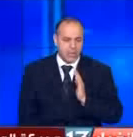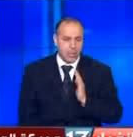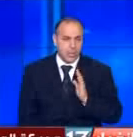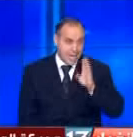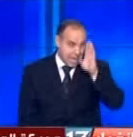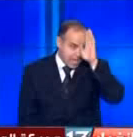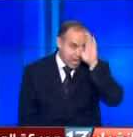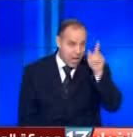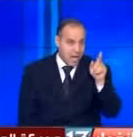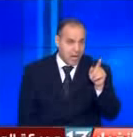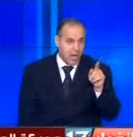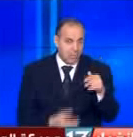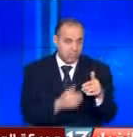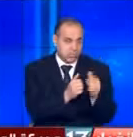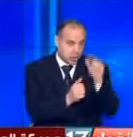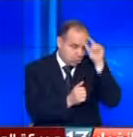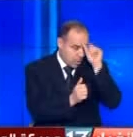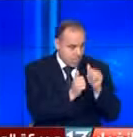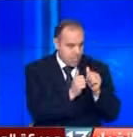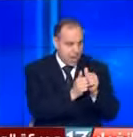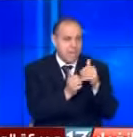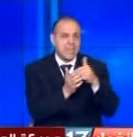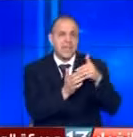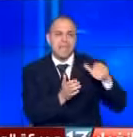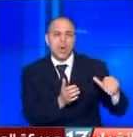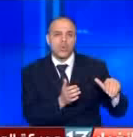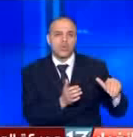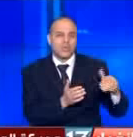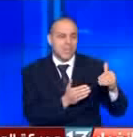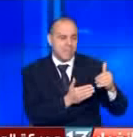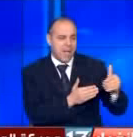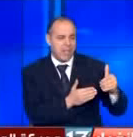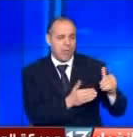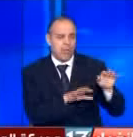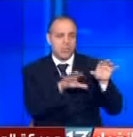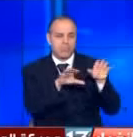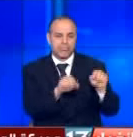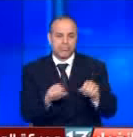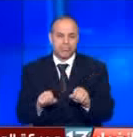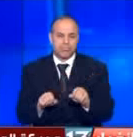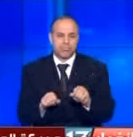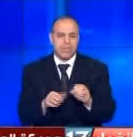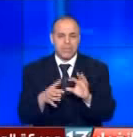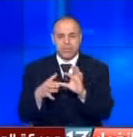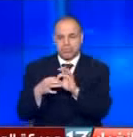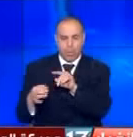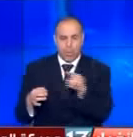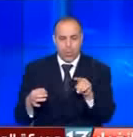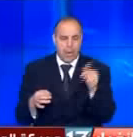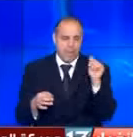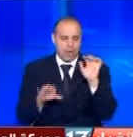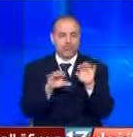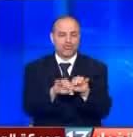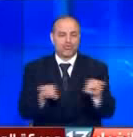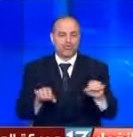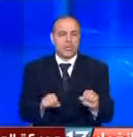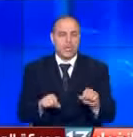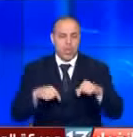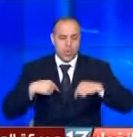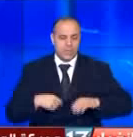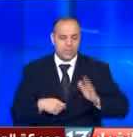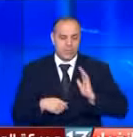المعقل السابق لتنظيم داعش الإرهابي بالموصل خلال محاصرة القوات العراقية لمدينة الموصل في العملية العسكرية لاستعادة السيطرة